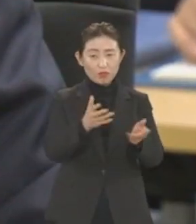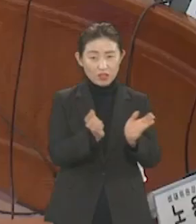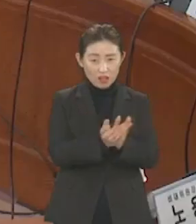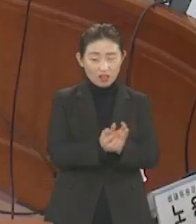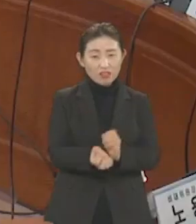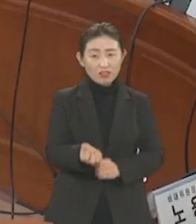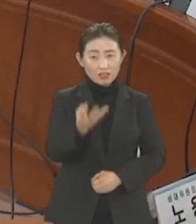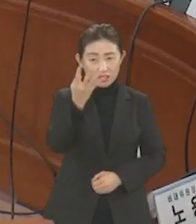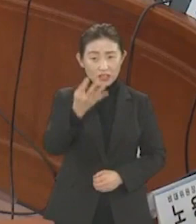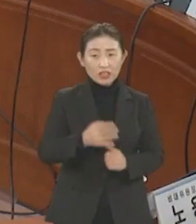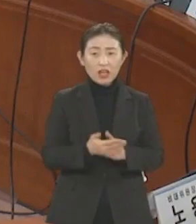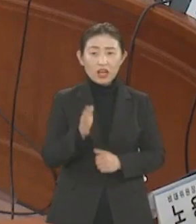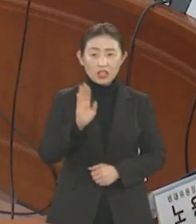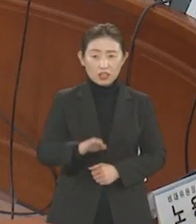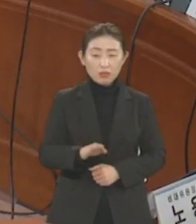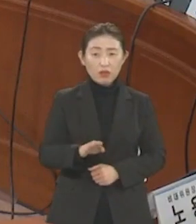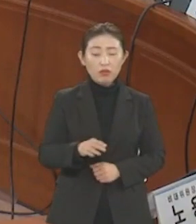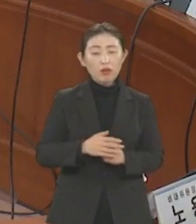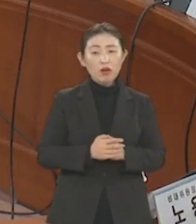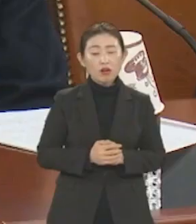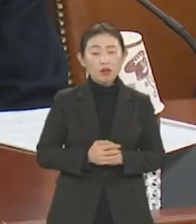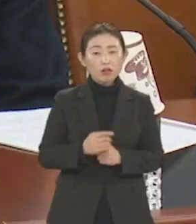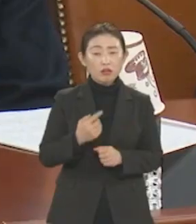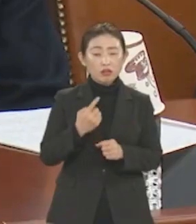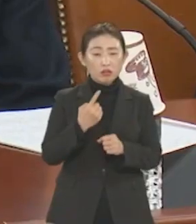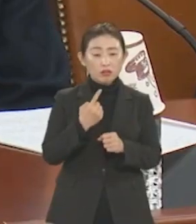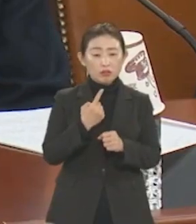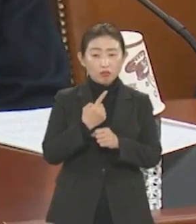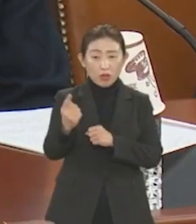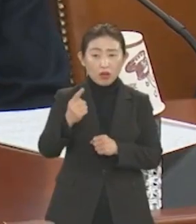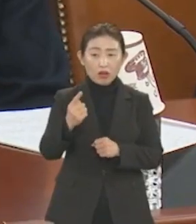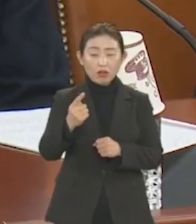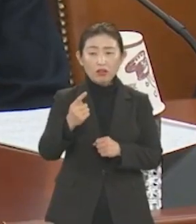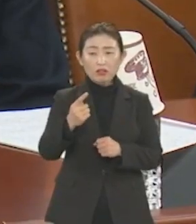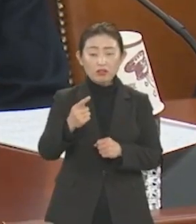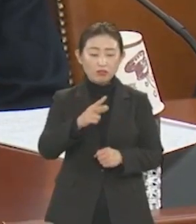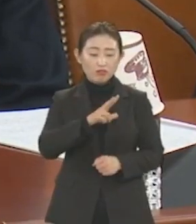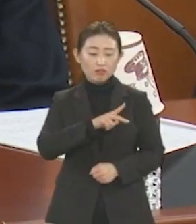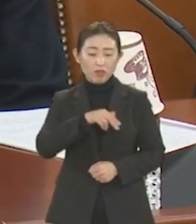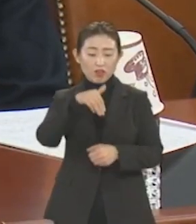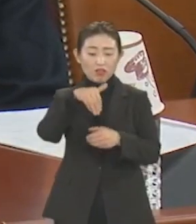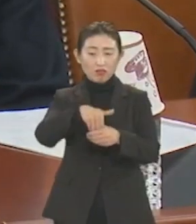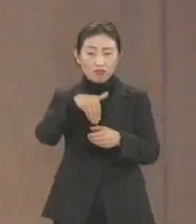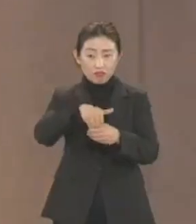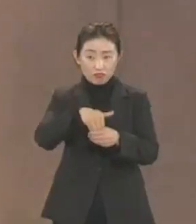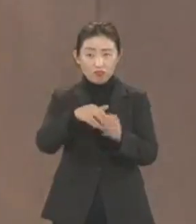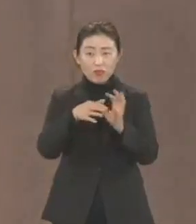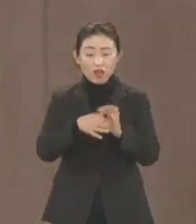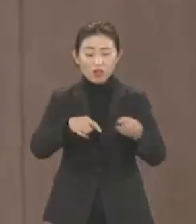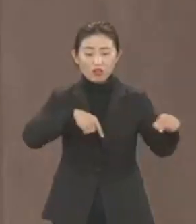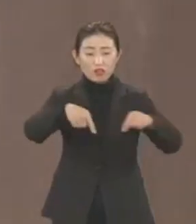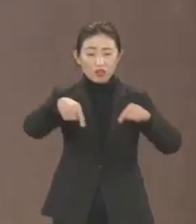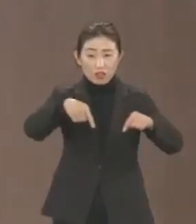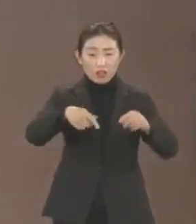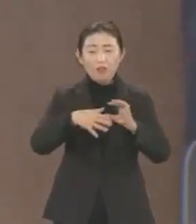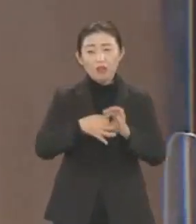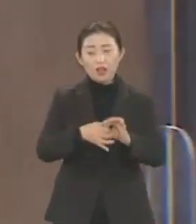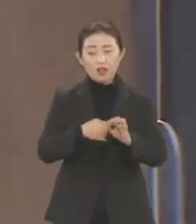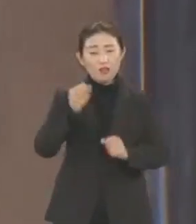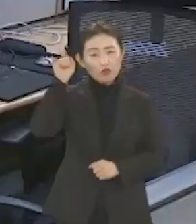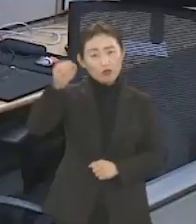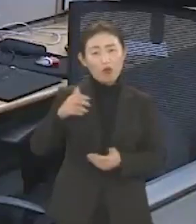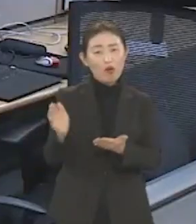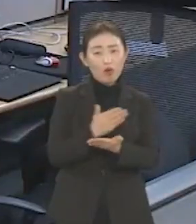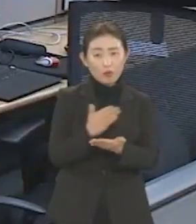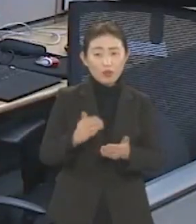석권했지만 총선을 진두지휘할 대표 선거에는 충청 인사가 한 명도 출마하지 않았습니다. 청양 출신인 윤상현